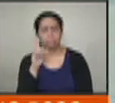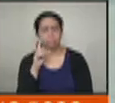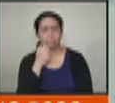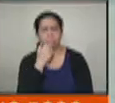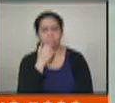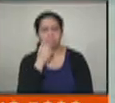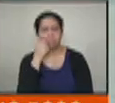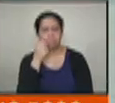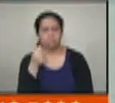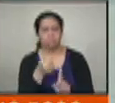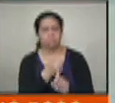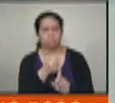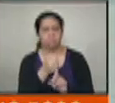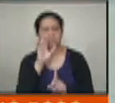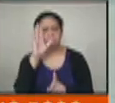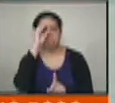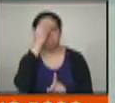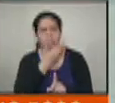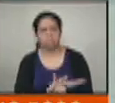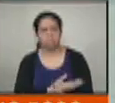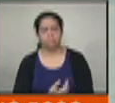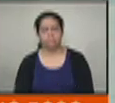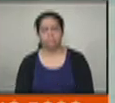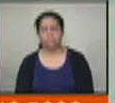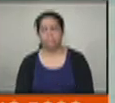pong dahilan bakit ho nabugbog ang inyong anak?